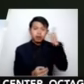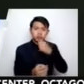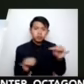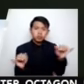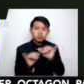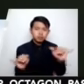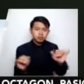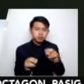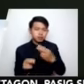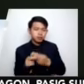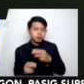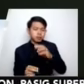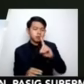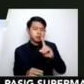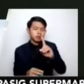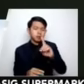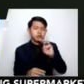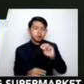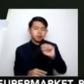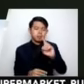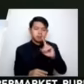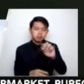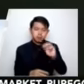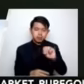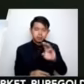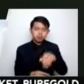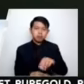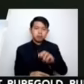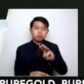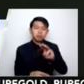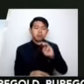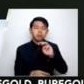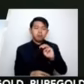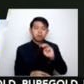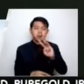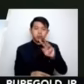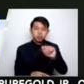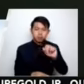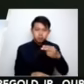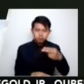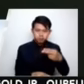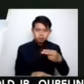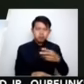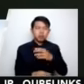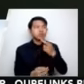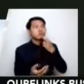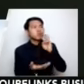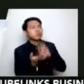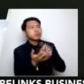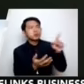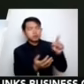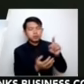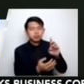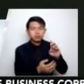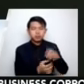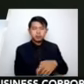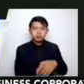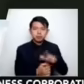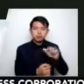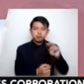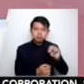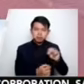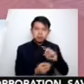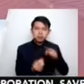Madam Wise nagre-report kay Boss Boga kung ano na yung status ng pagtatayo doon sa loob ng Baufu Land. Magka-partner po